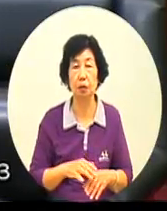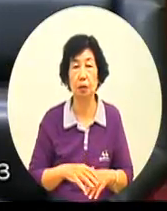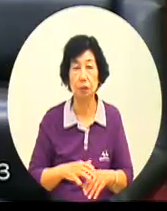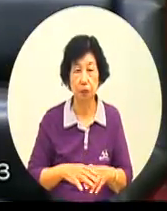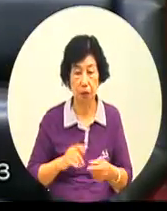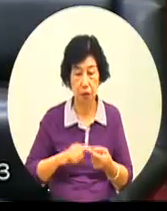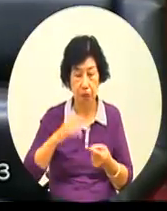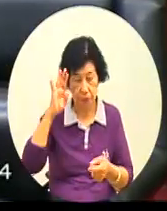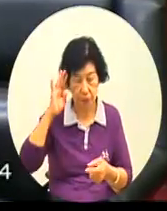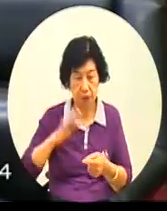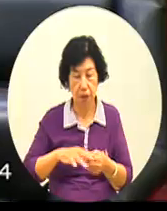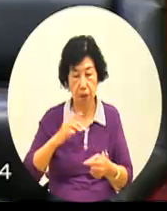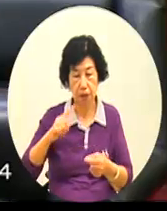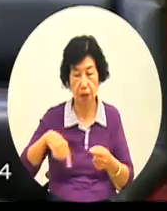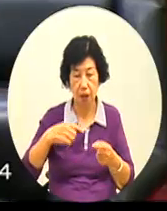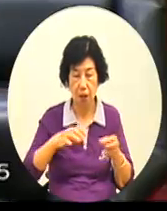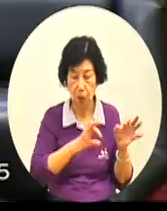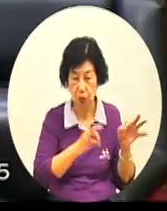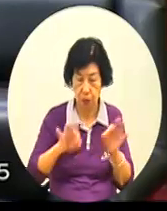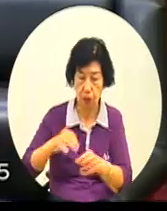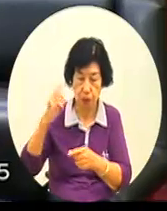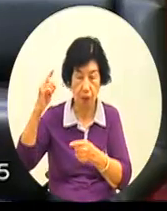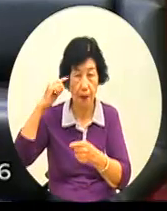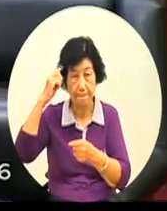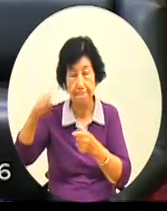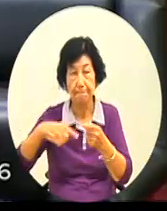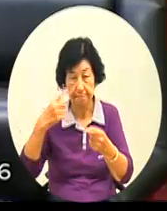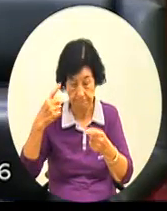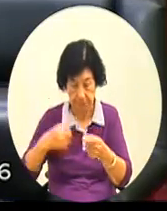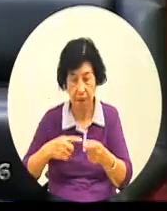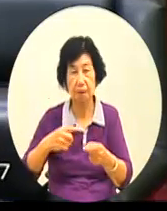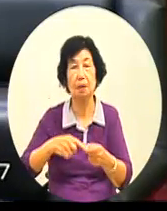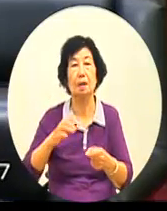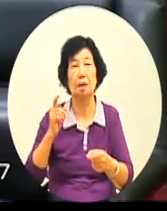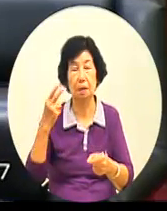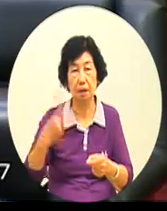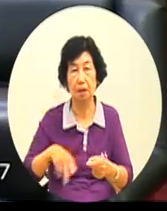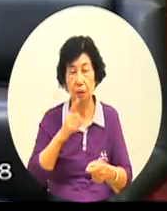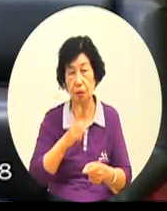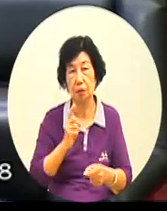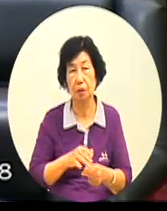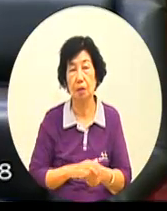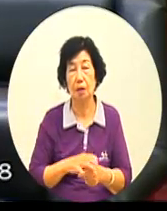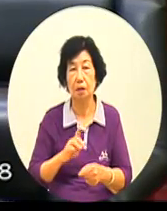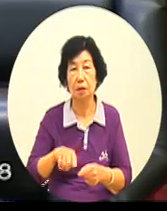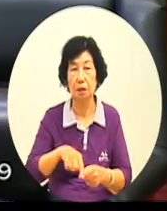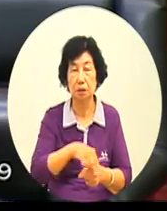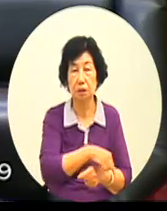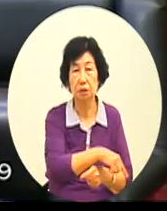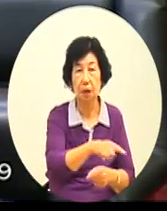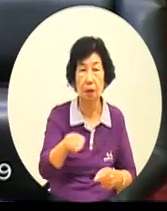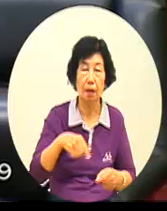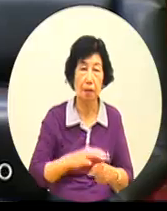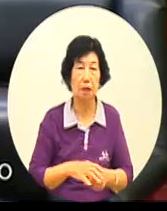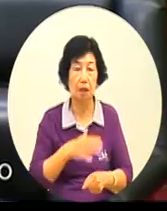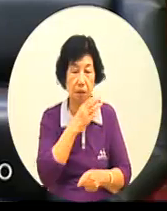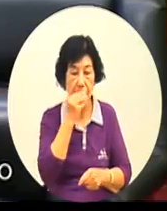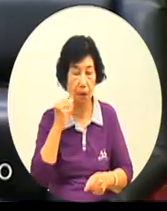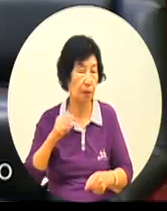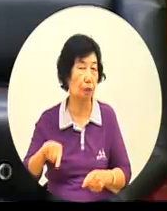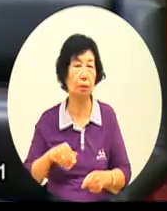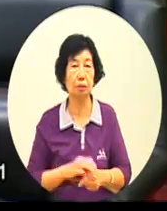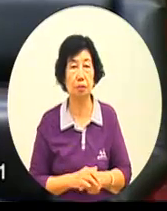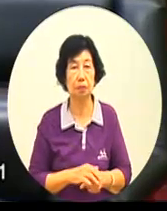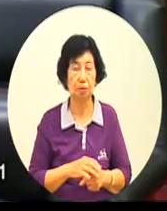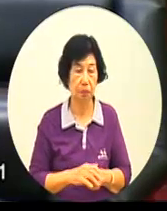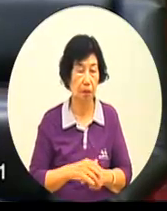说，是不是？原民会又是要这样，在你主委的领军之下，是不是又要这样子再应付我们？我们乡亲没有太